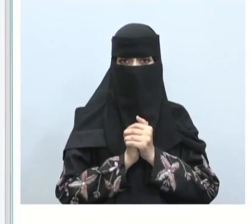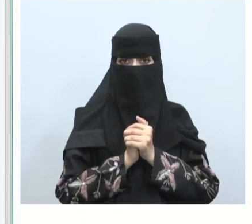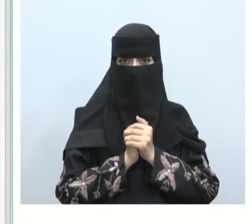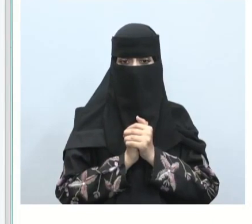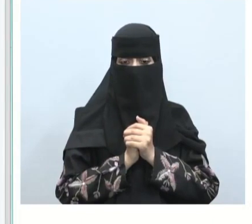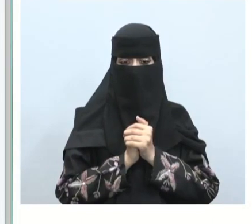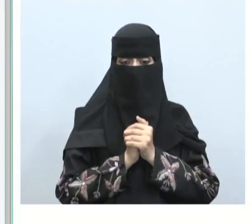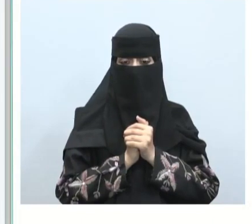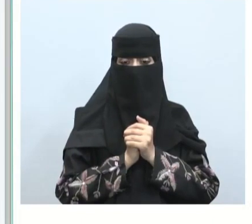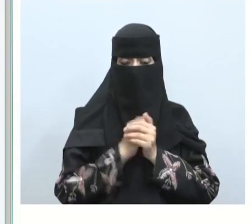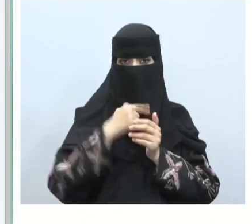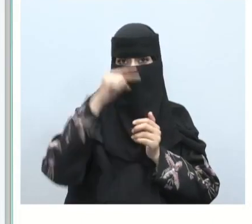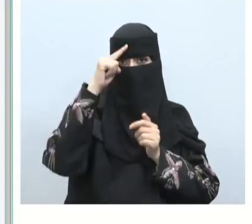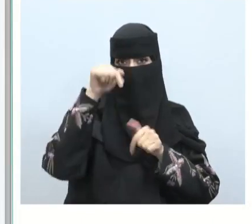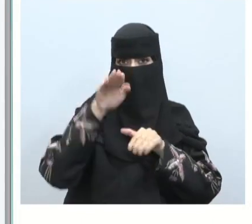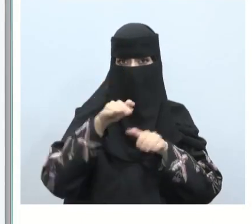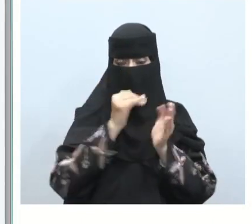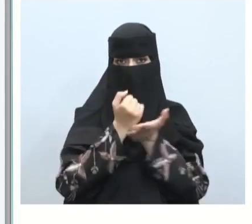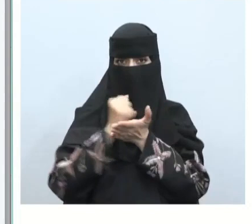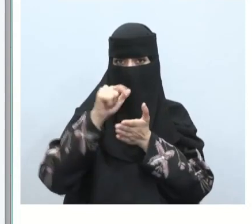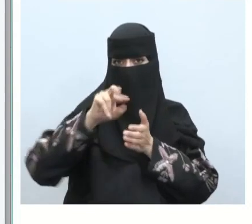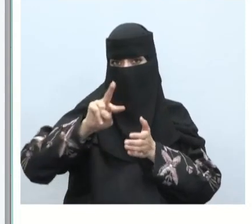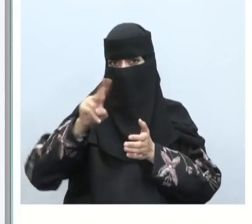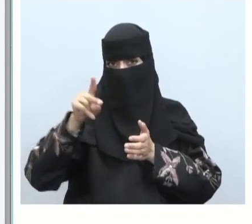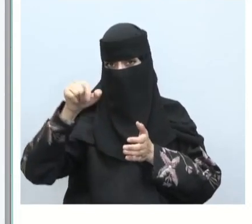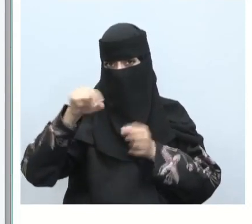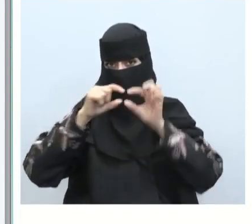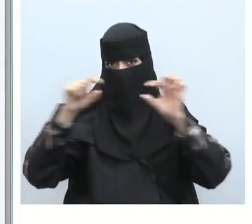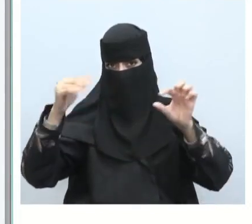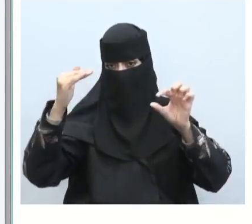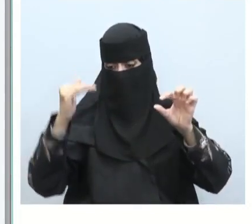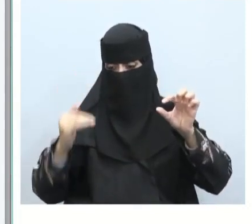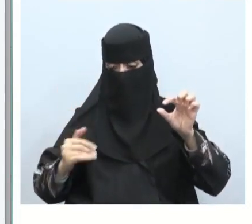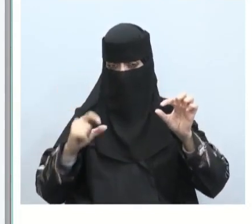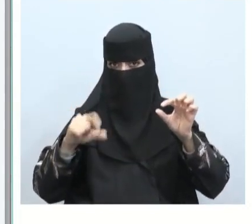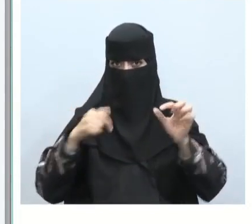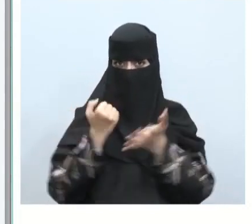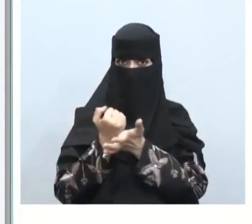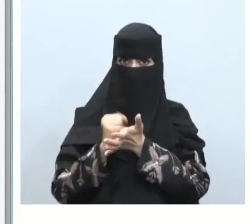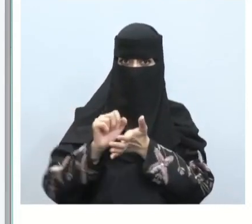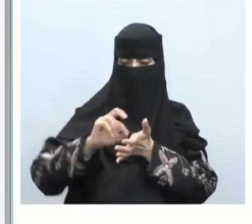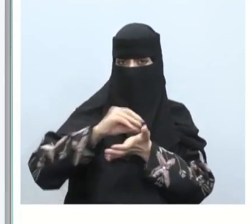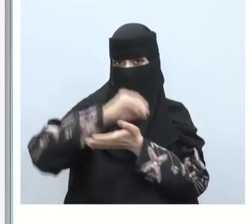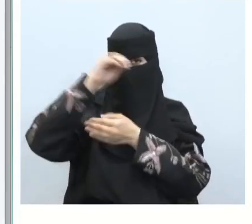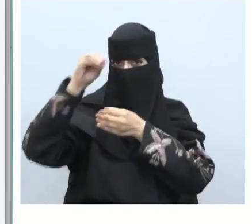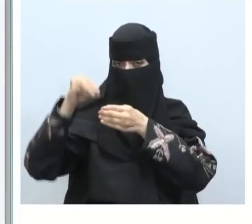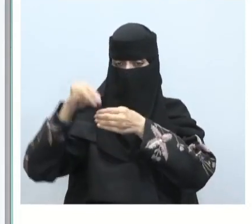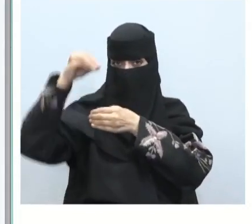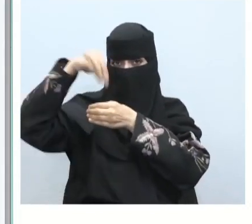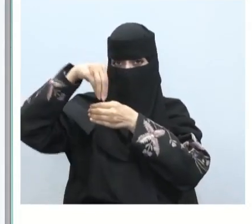زملائك مثلا سنحفظ الايمن عليه اختر انقل الى المهملات